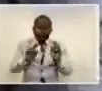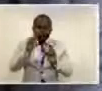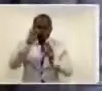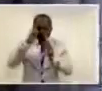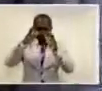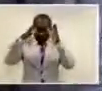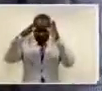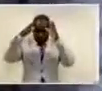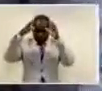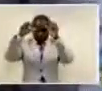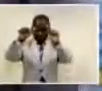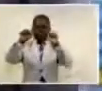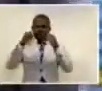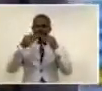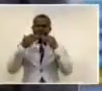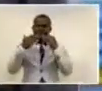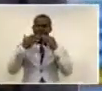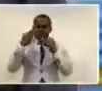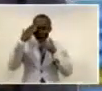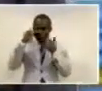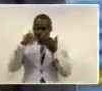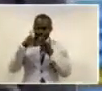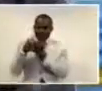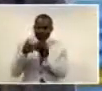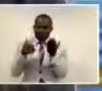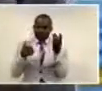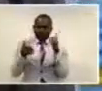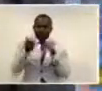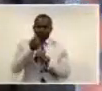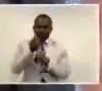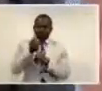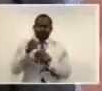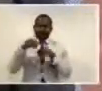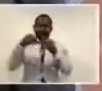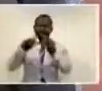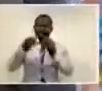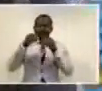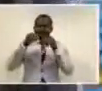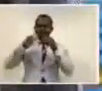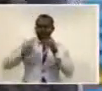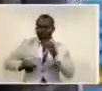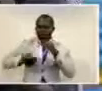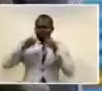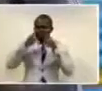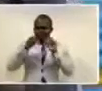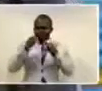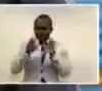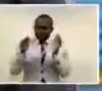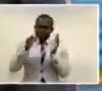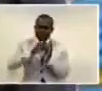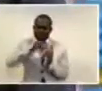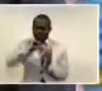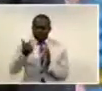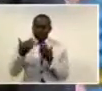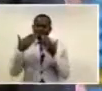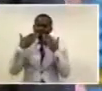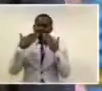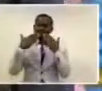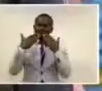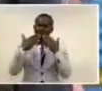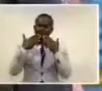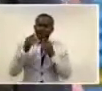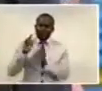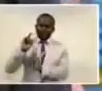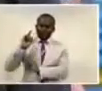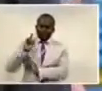wa Repubulika ndabashimira kugira ngo ngere kuri ibyo byose ni uko mwahaye umugore ijambo ikindi cya kabiri mbashimira ni